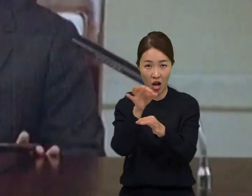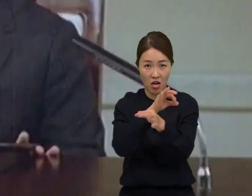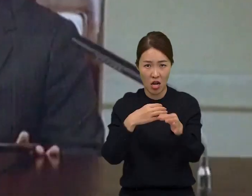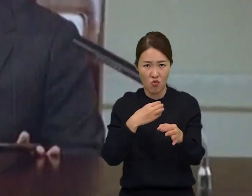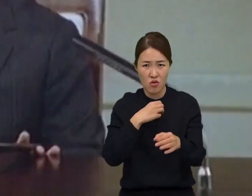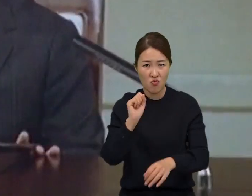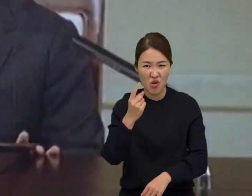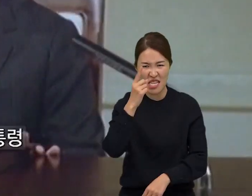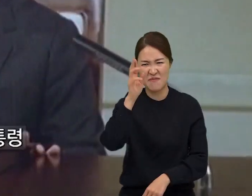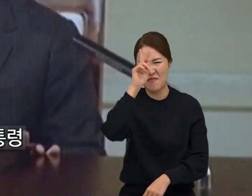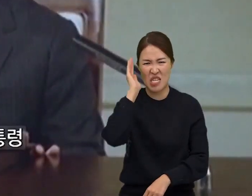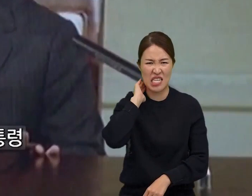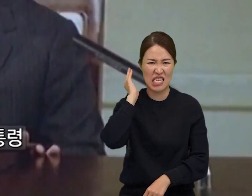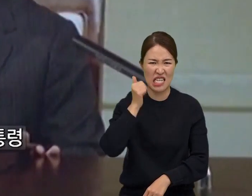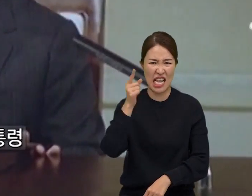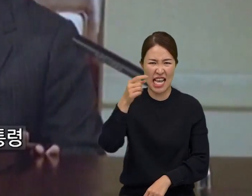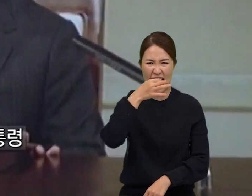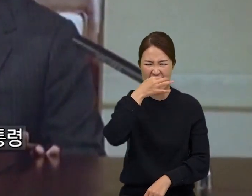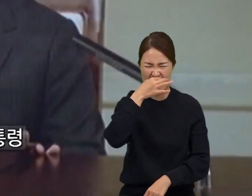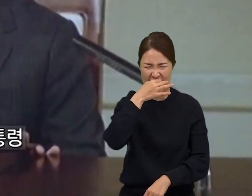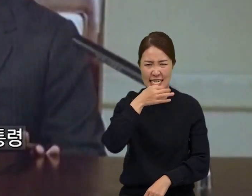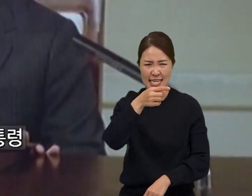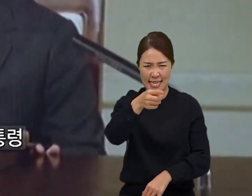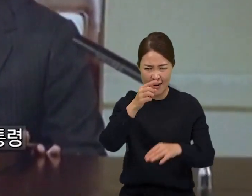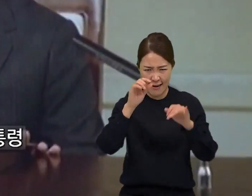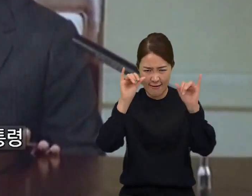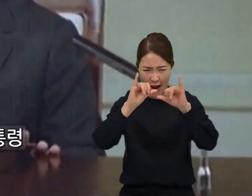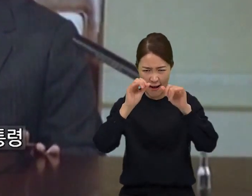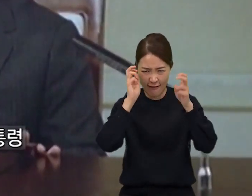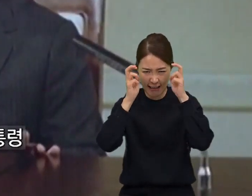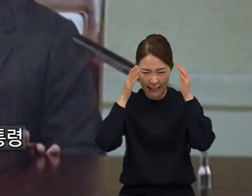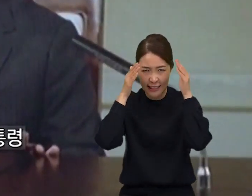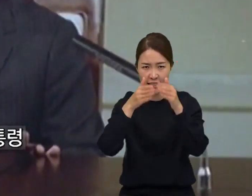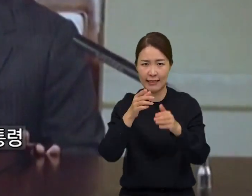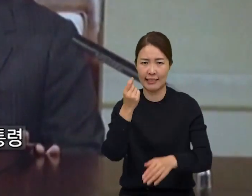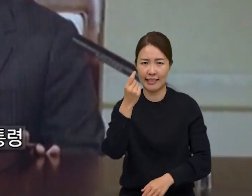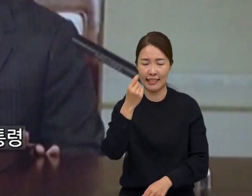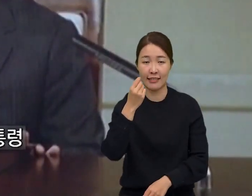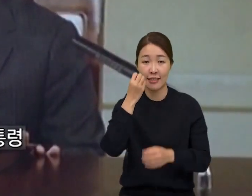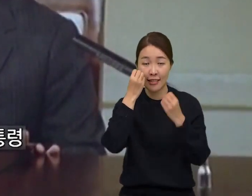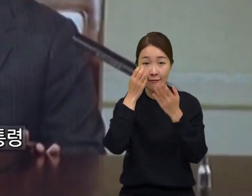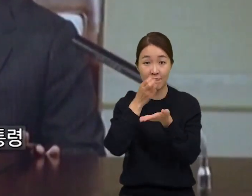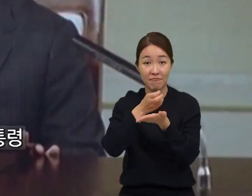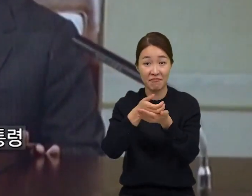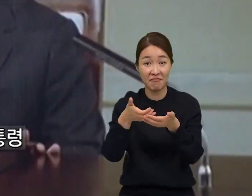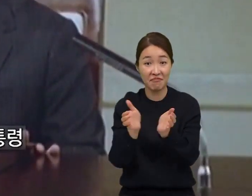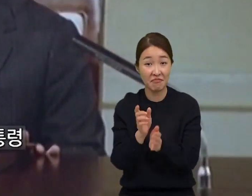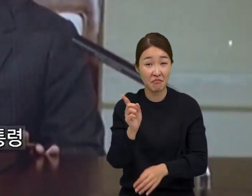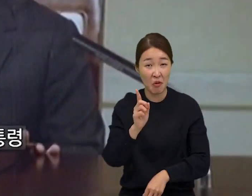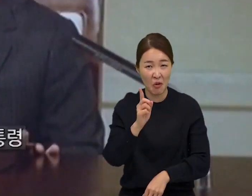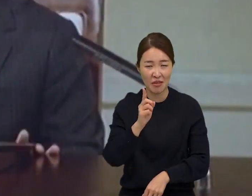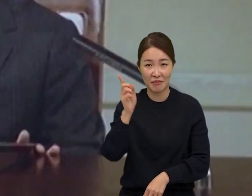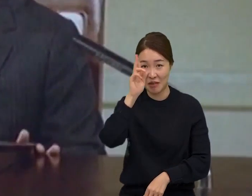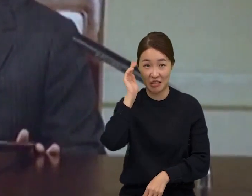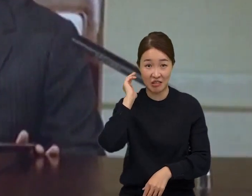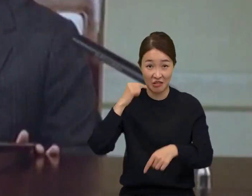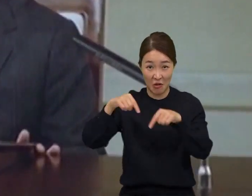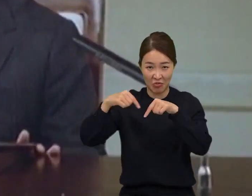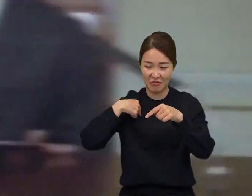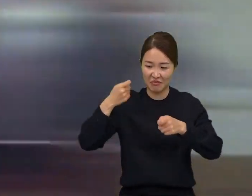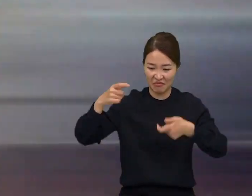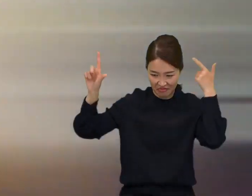시대의 중화학공업화에서 찾았다. 신군부는 여기서 박정희 정부와 차별성을 보이려